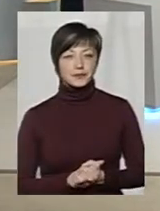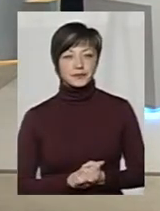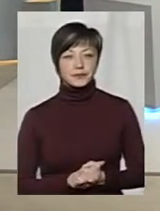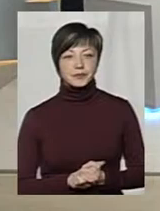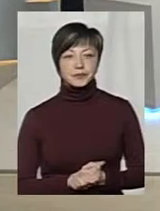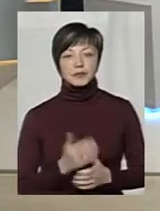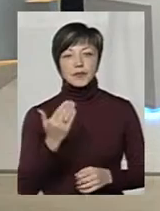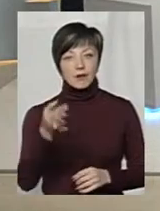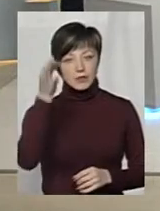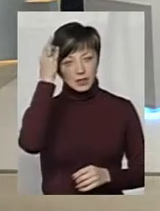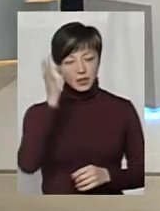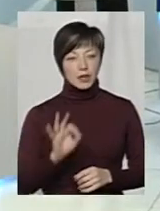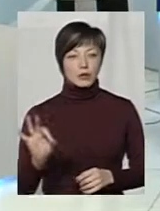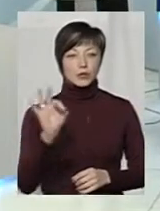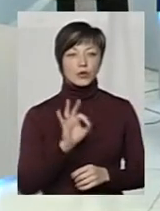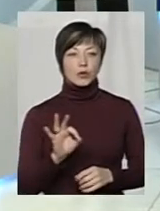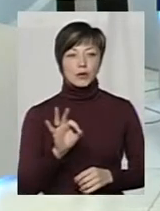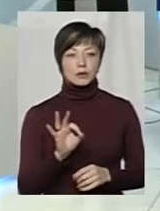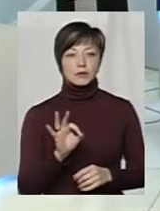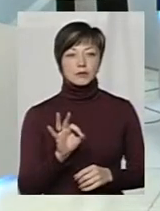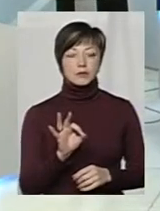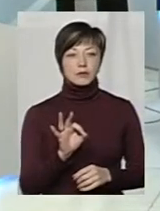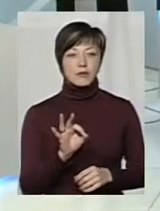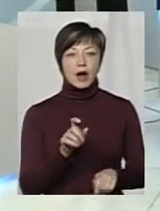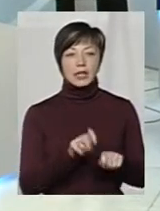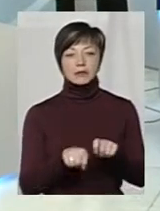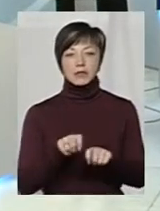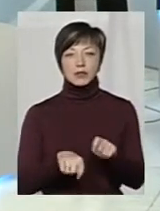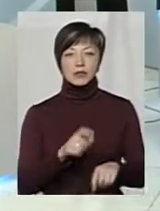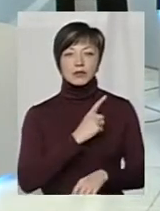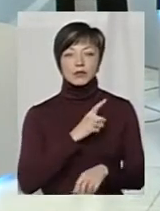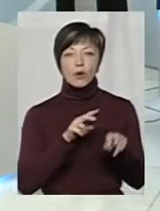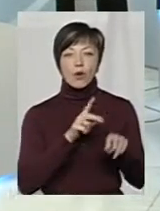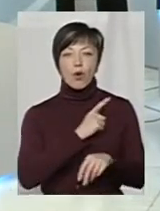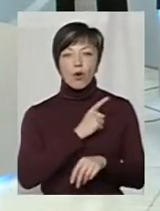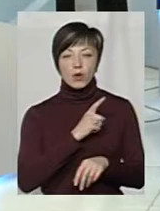Ви згадали щойно про інспекторів з охорони праці.